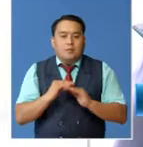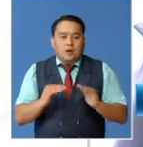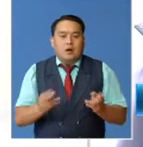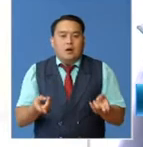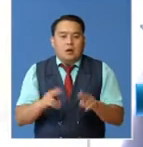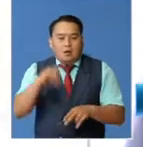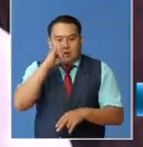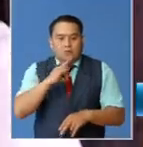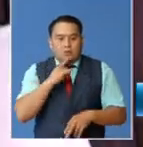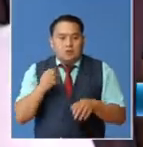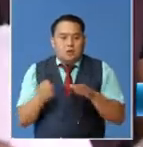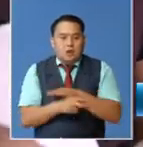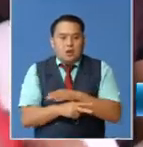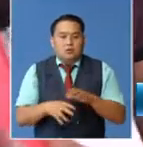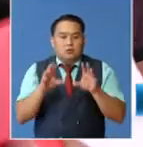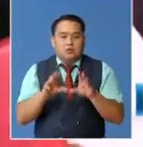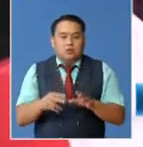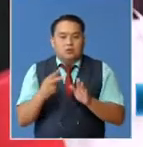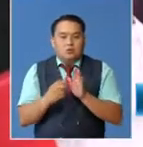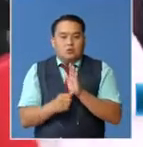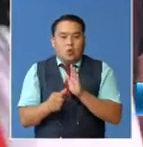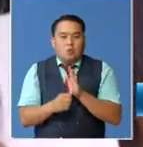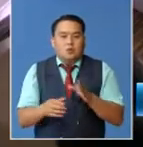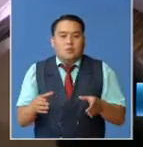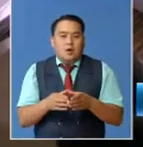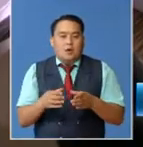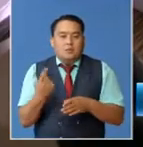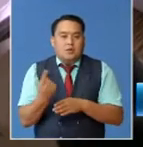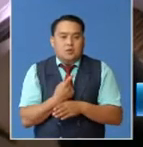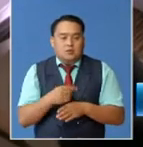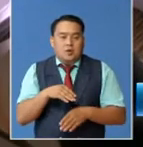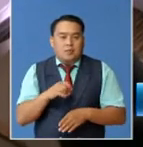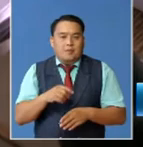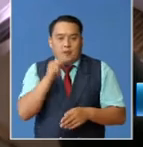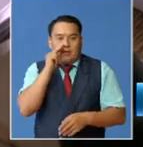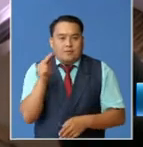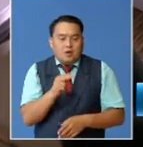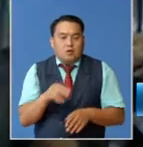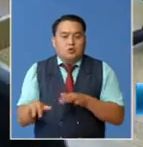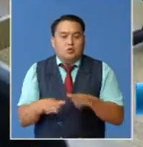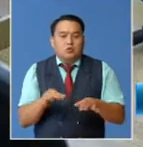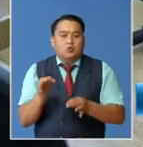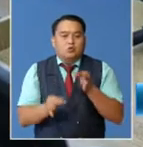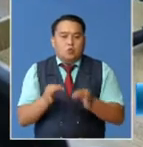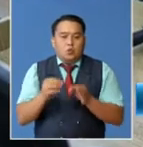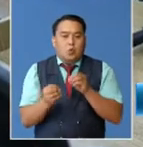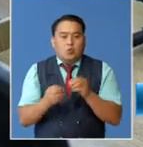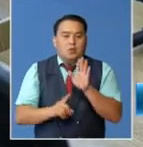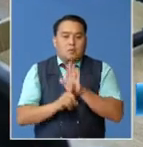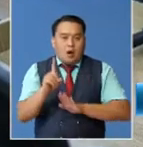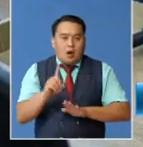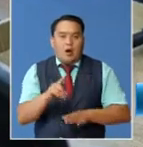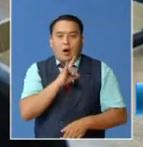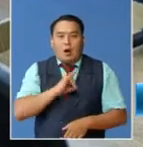Қазақстан Республикасы қылмыстық кодексінің 392 бабы мен 1-ші тармағы бойынша айыпталды. Сот процесі өткен айдың 10-ында басталды.